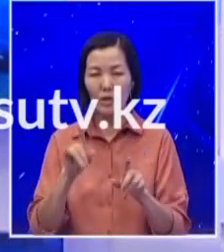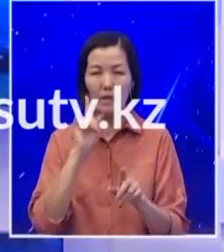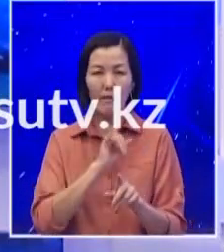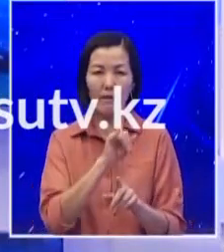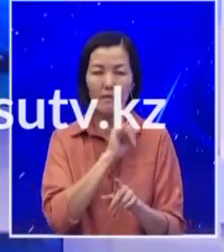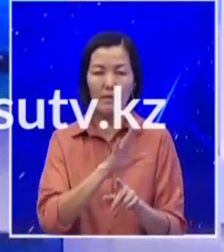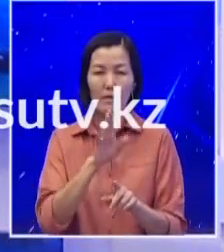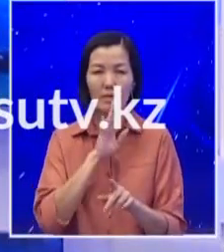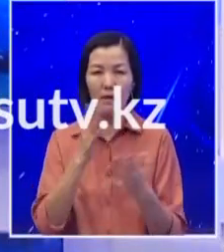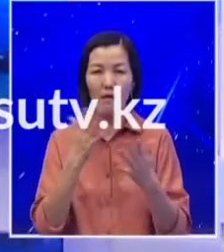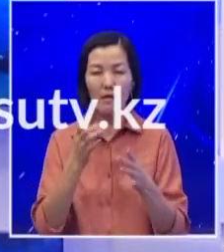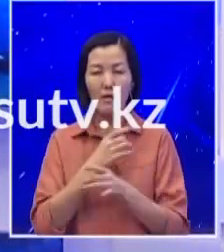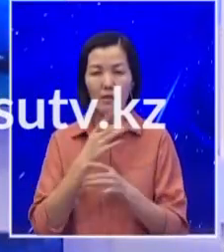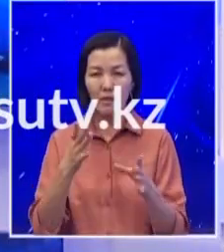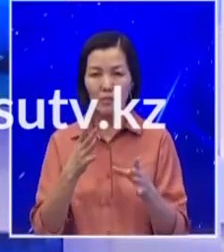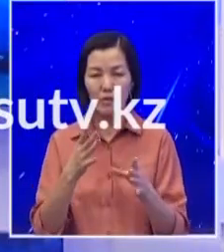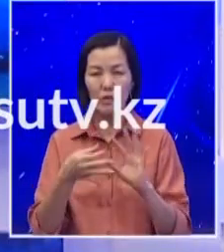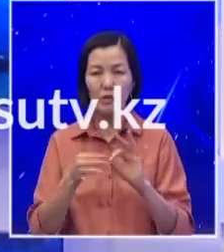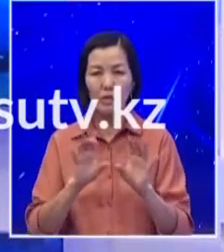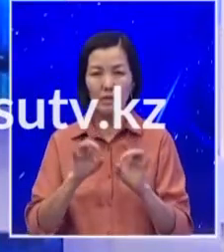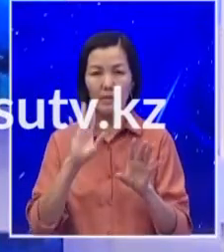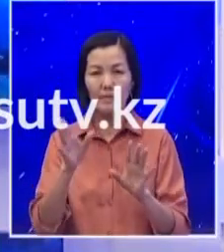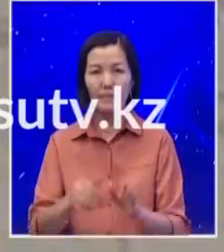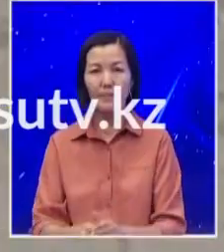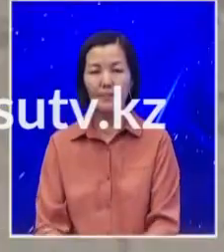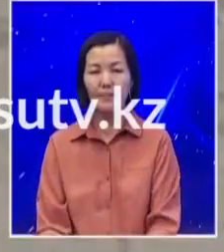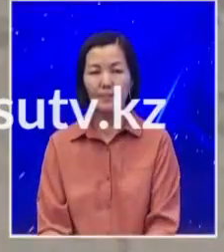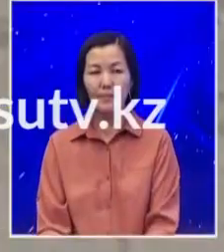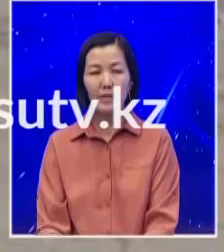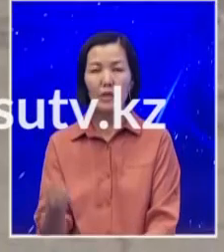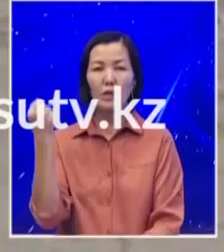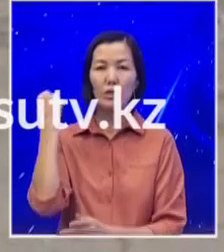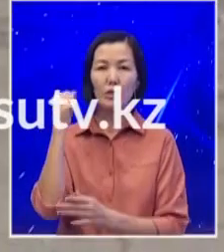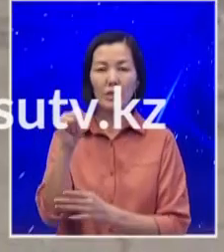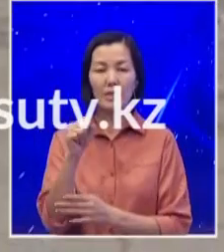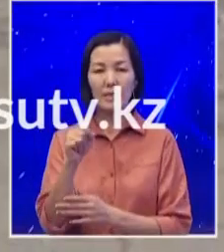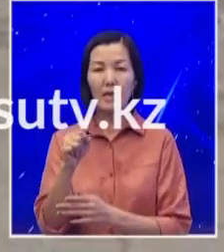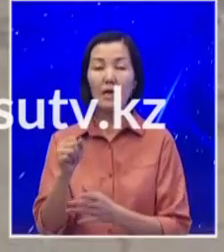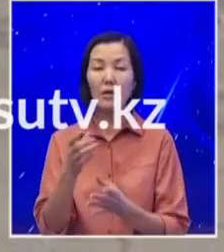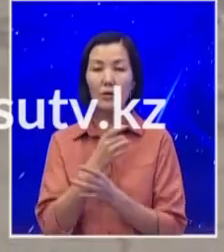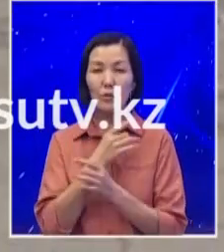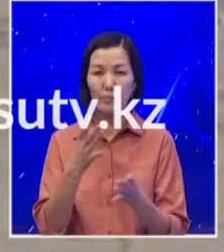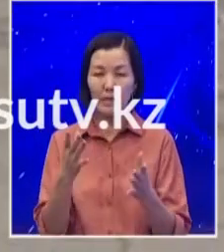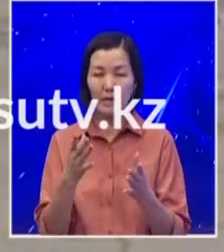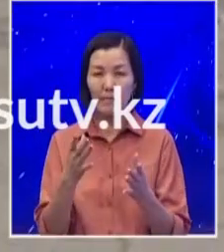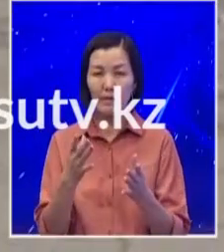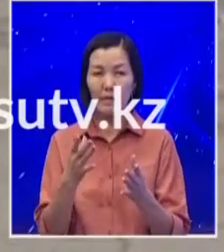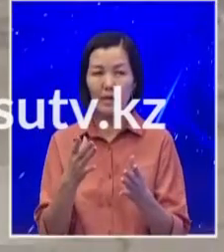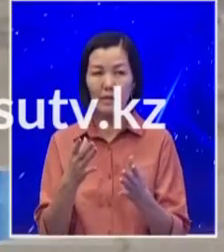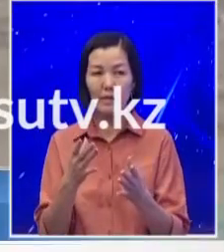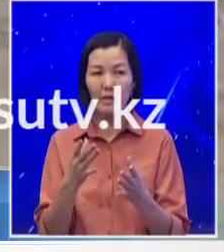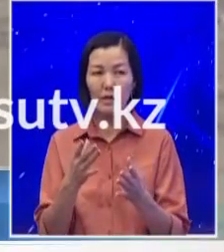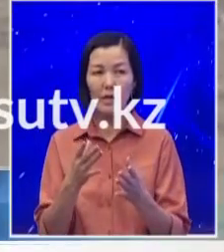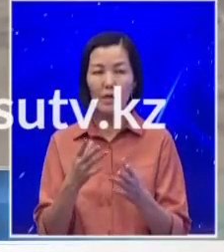жандар қалай атап өтті. Тақырыпты тілшіміз толықтырады. Женістің қат-қабат қиындықпен, үлкен құрбандықпен, зор